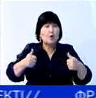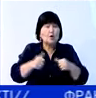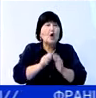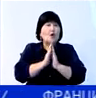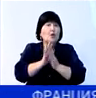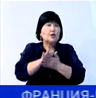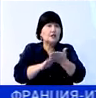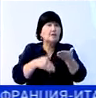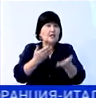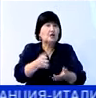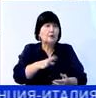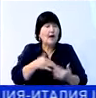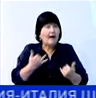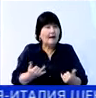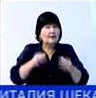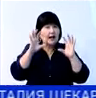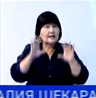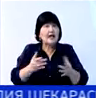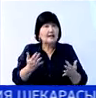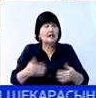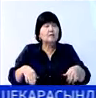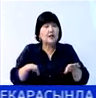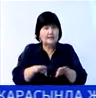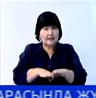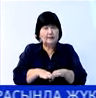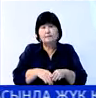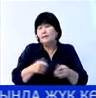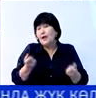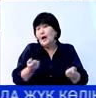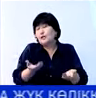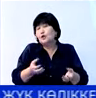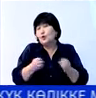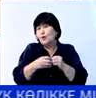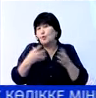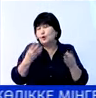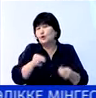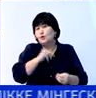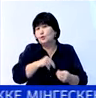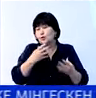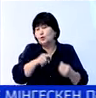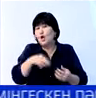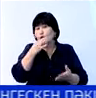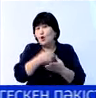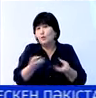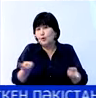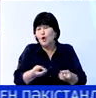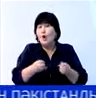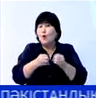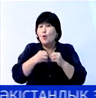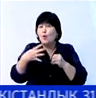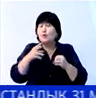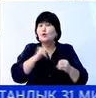өтініш білдіретін болсақ, ол қазіргі заң талаптарына сәйкес аз дегенде 15 жұмыс күн ішінде жауап берілу керек. Енді 15 жұмыс